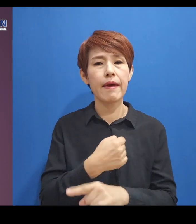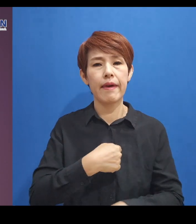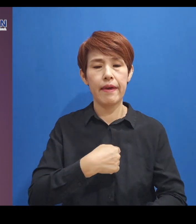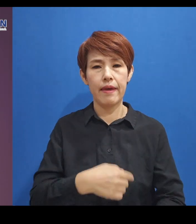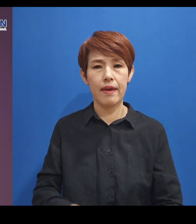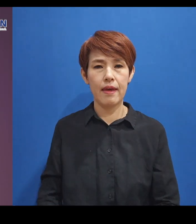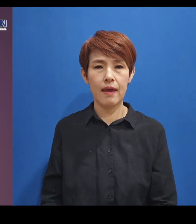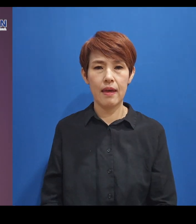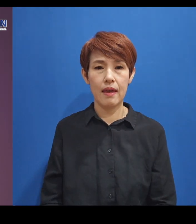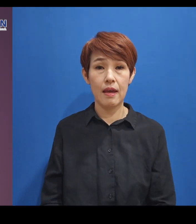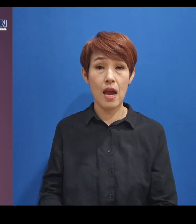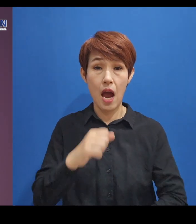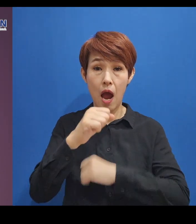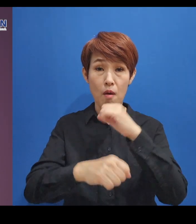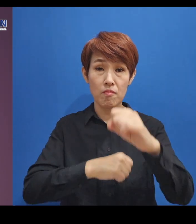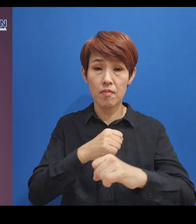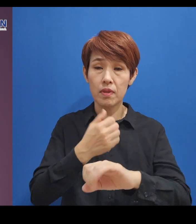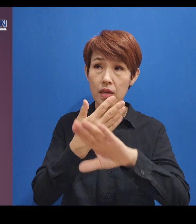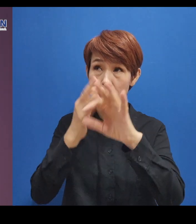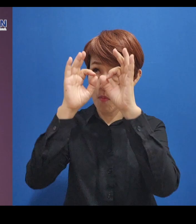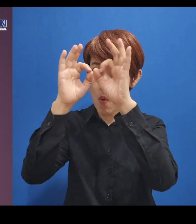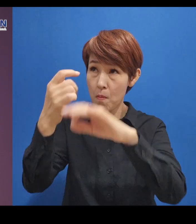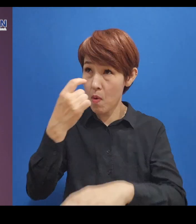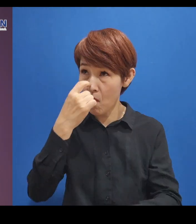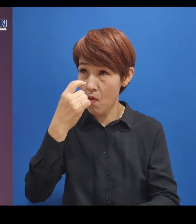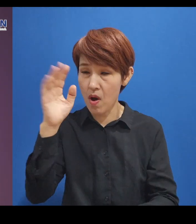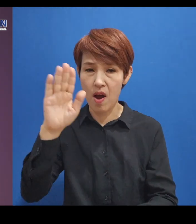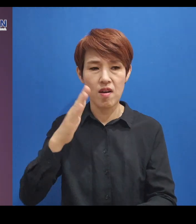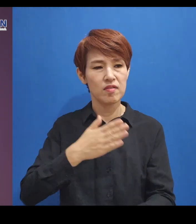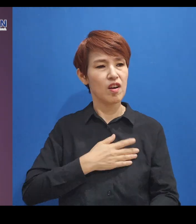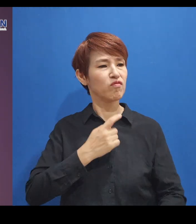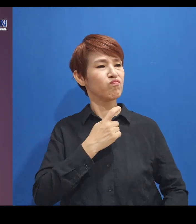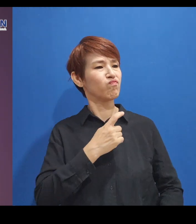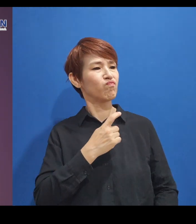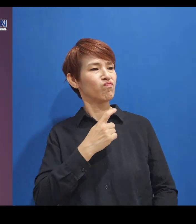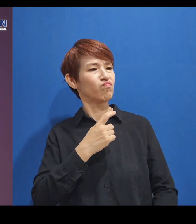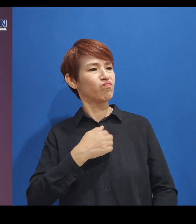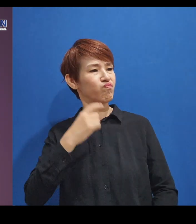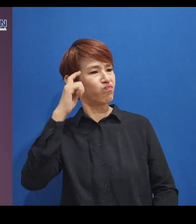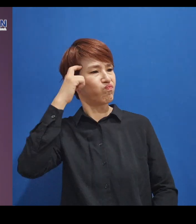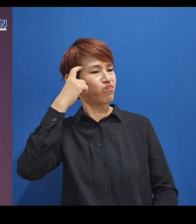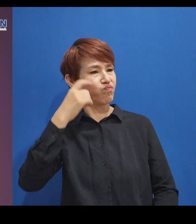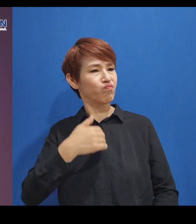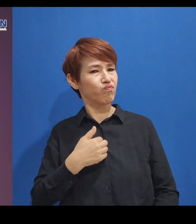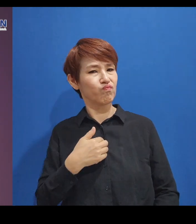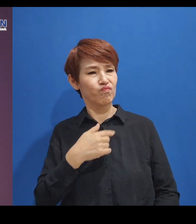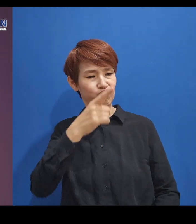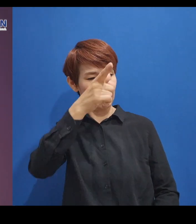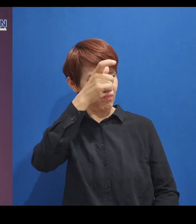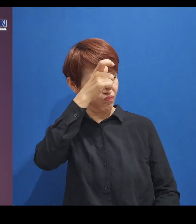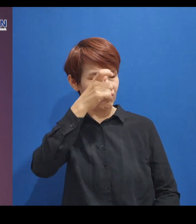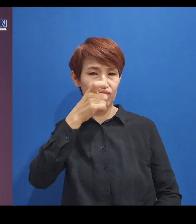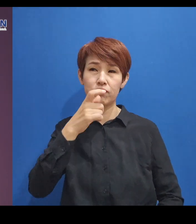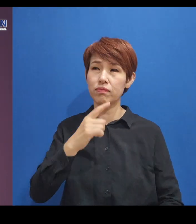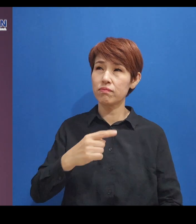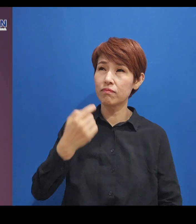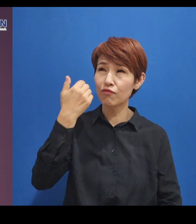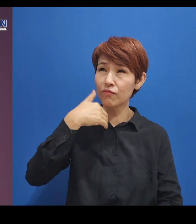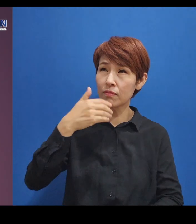아무나 배우려는 마음을 가지는 건 아닙니다. 자기 생각으로 가득 차 있으면 배우지 않습니다. 마음대로 말합니다.